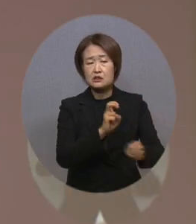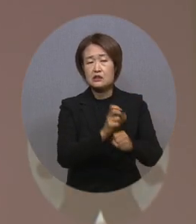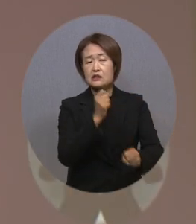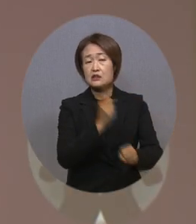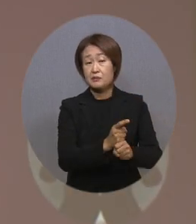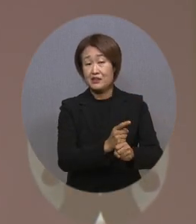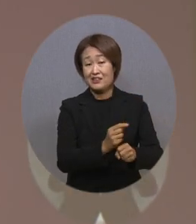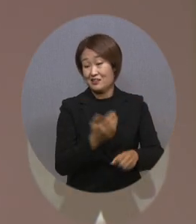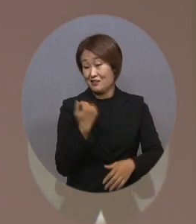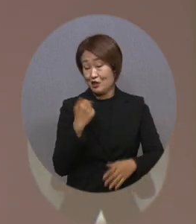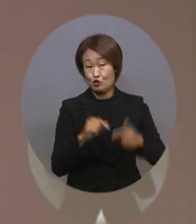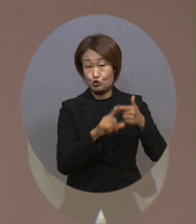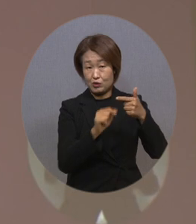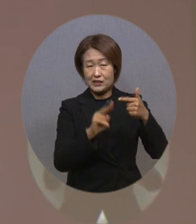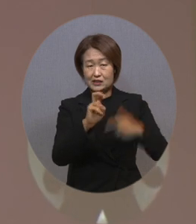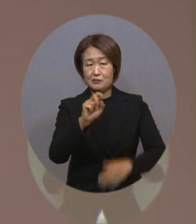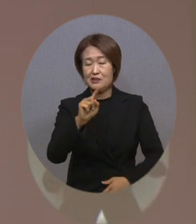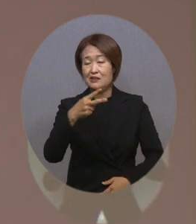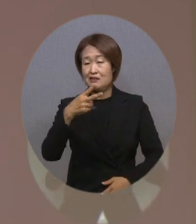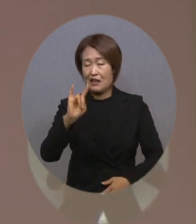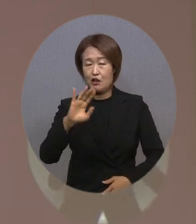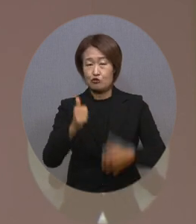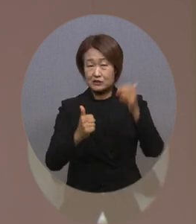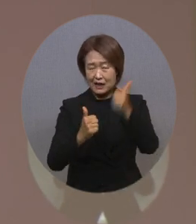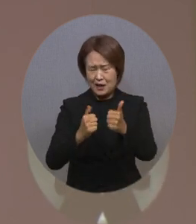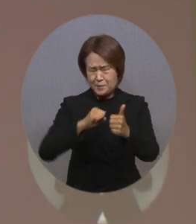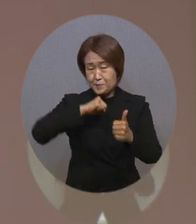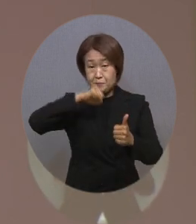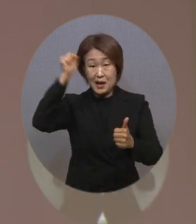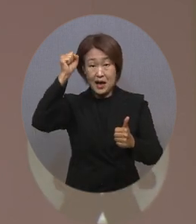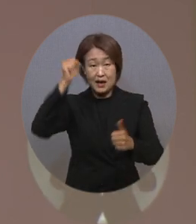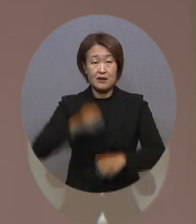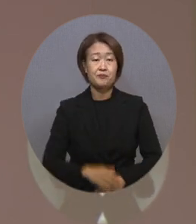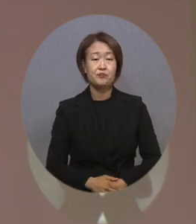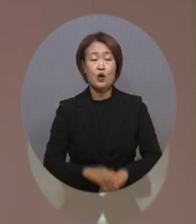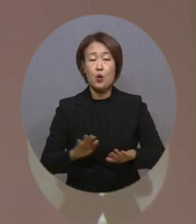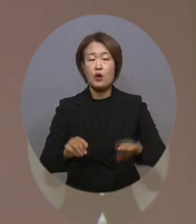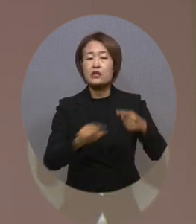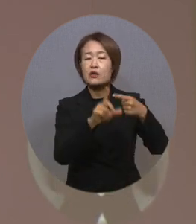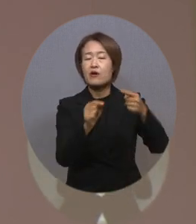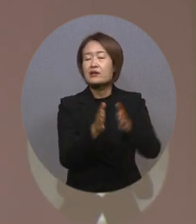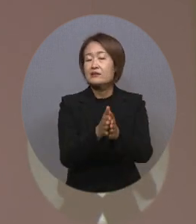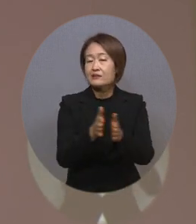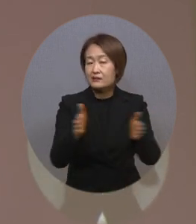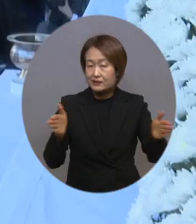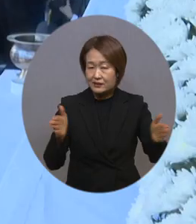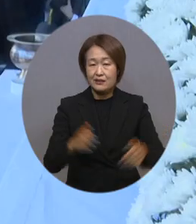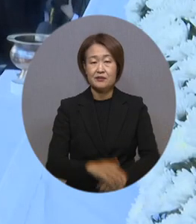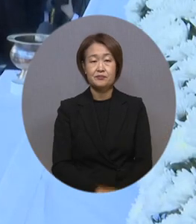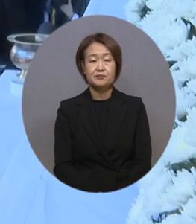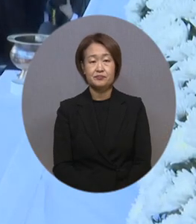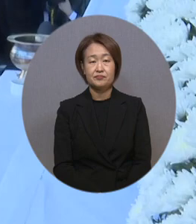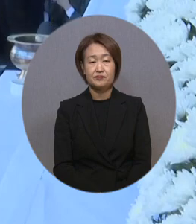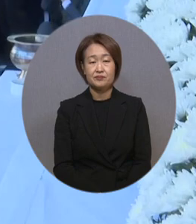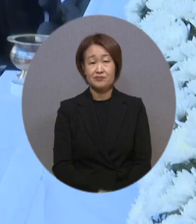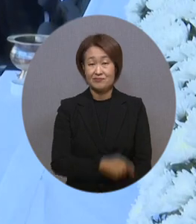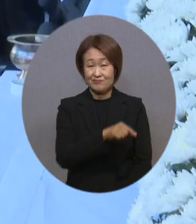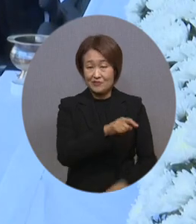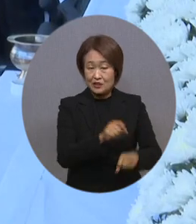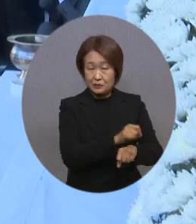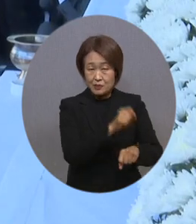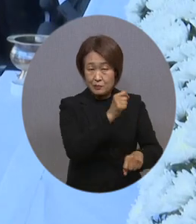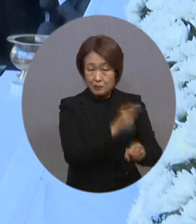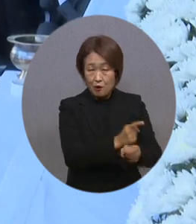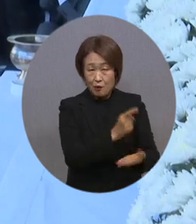6월 제21대 국회 문턱을 통과하고 올해 1월에 시행됐습니다. 여순 사건 특별법